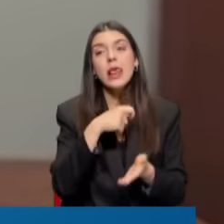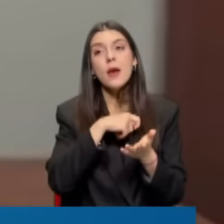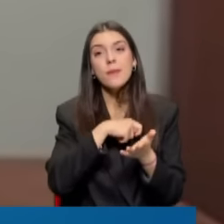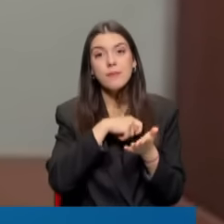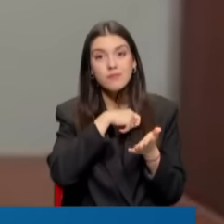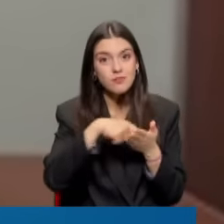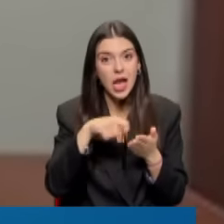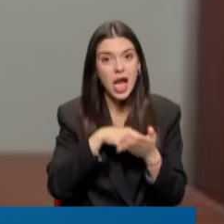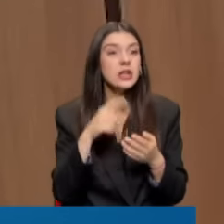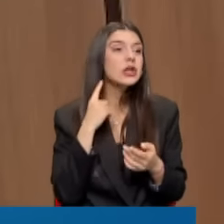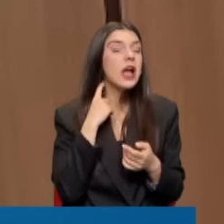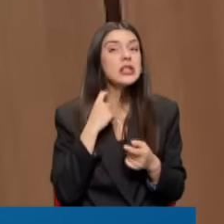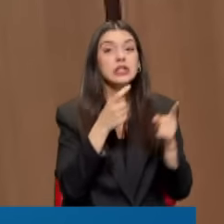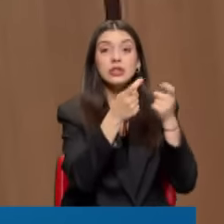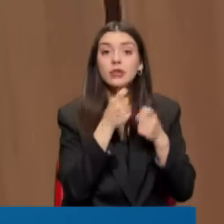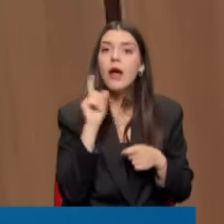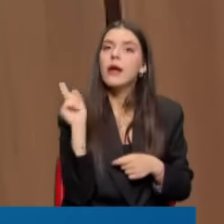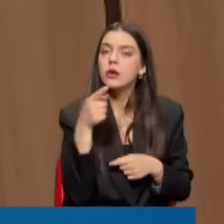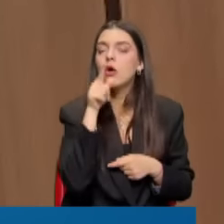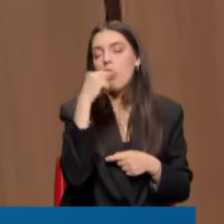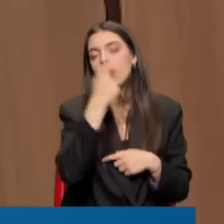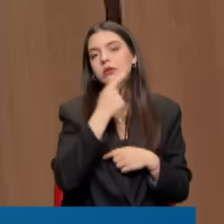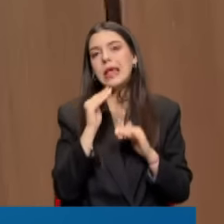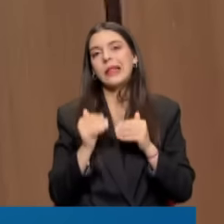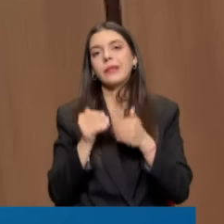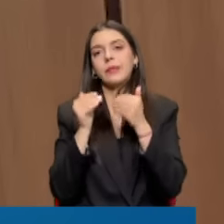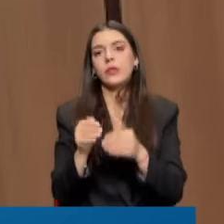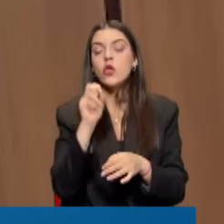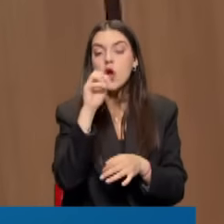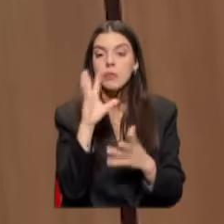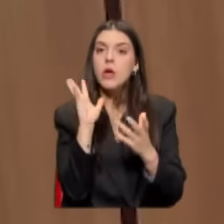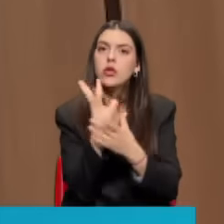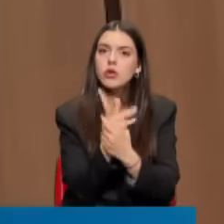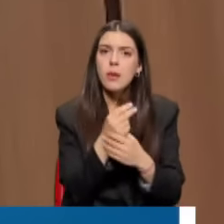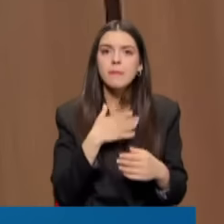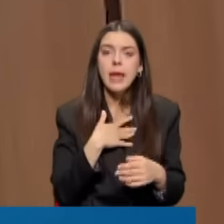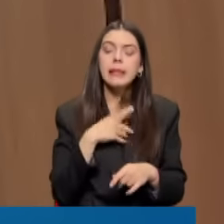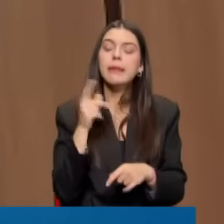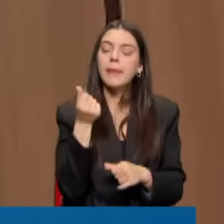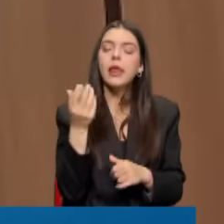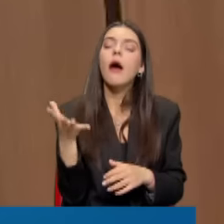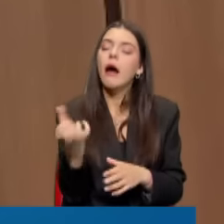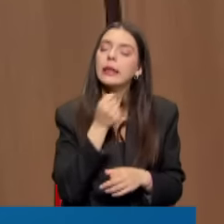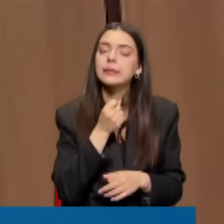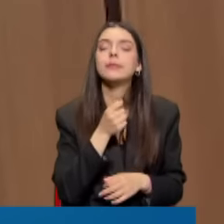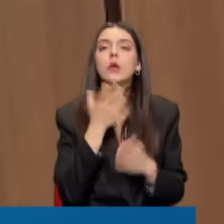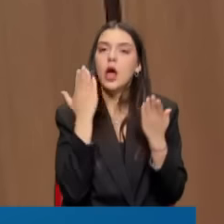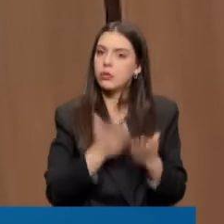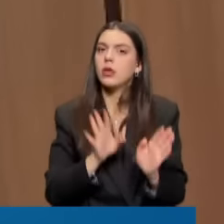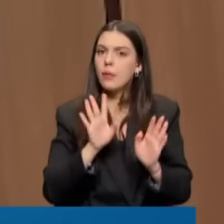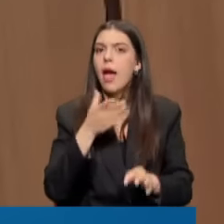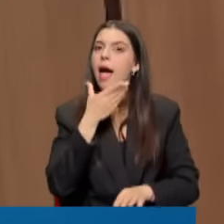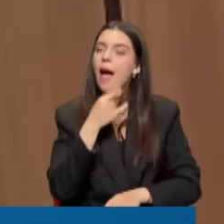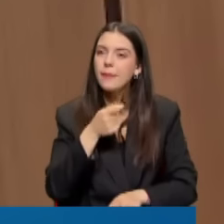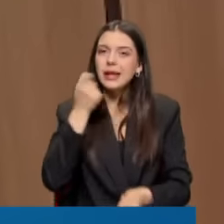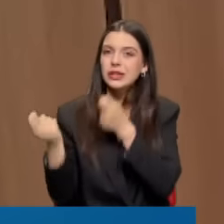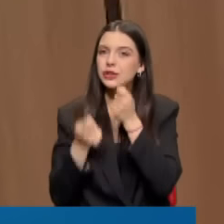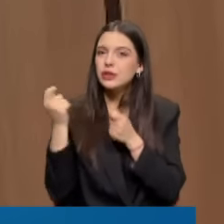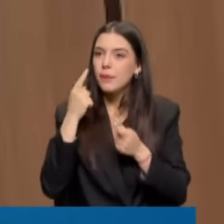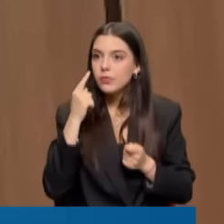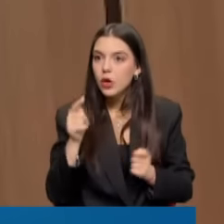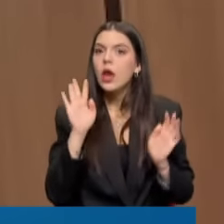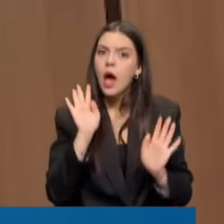erteletme çalıştı öğretmenleri toplayarak e yolsuzluk Yaptığını kabul etmiş arkasından ise emeklilik işlemleri bitene